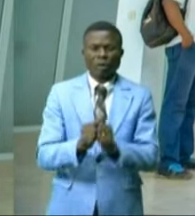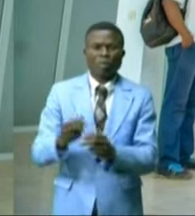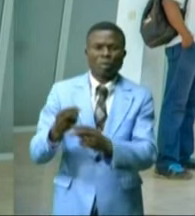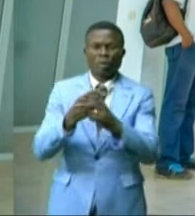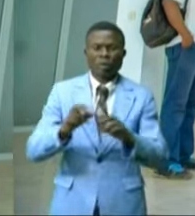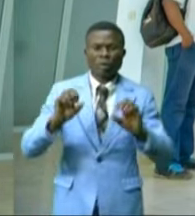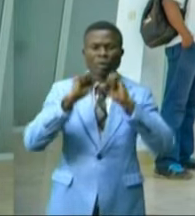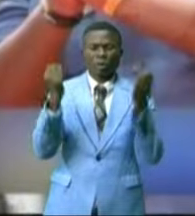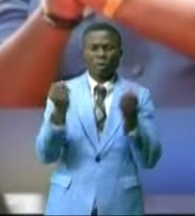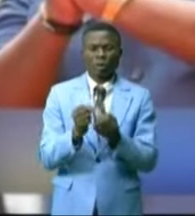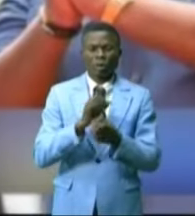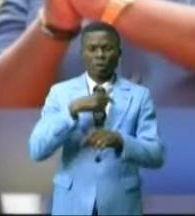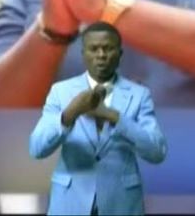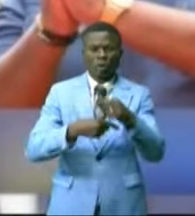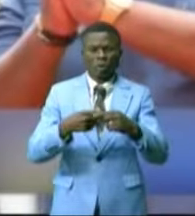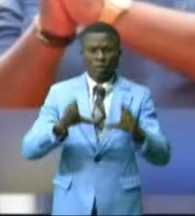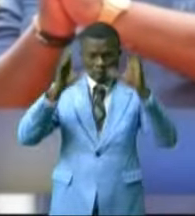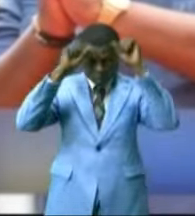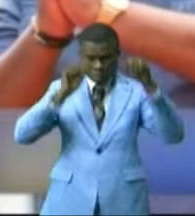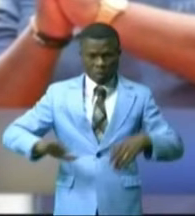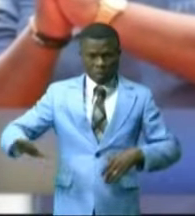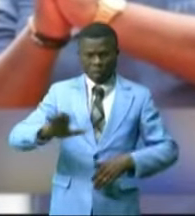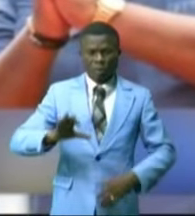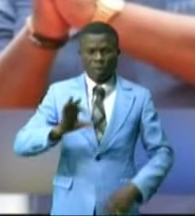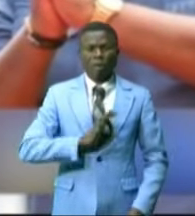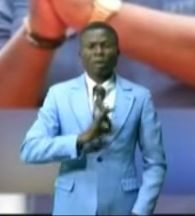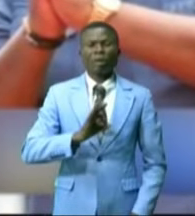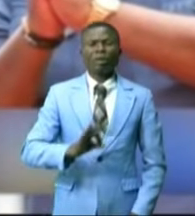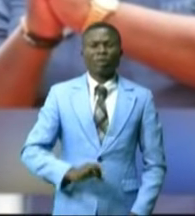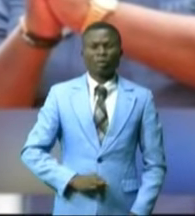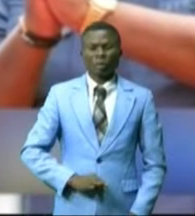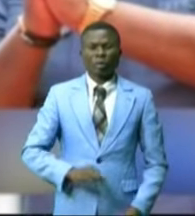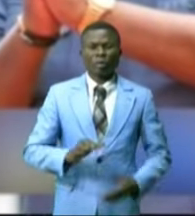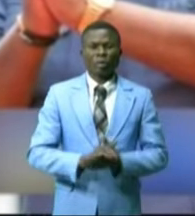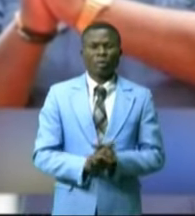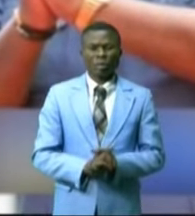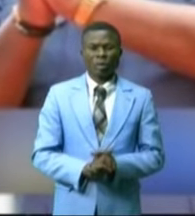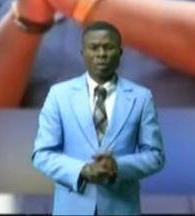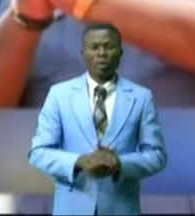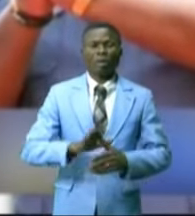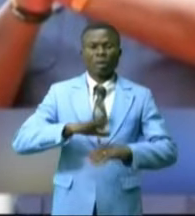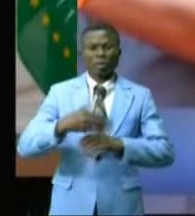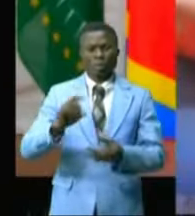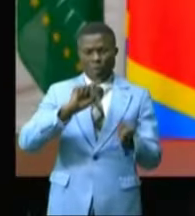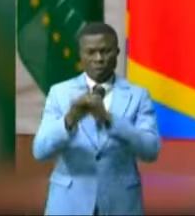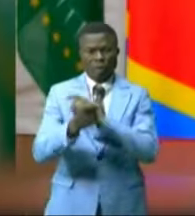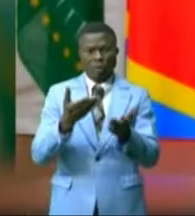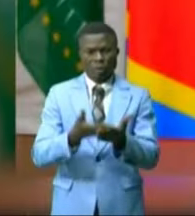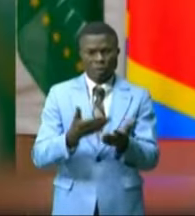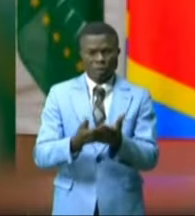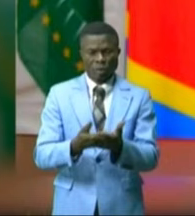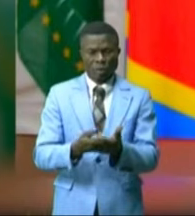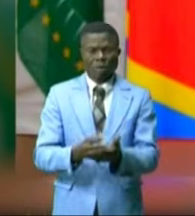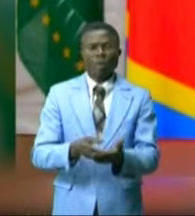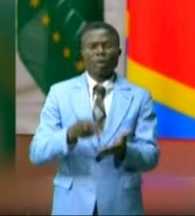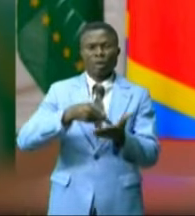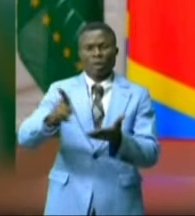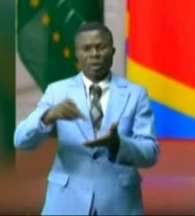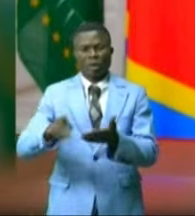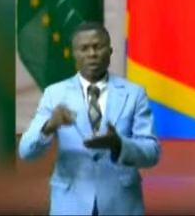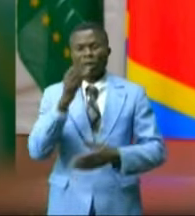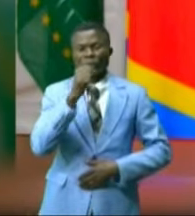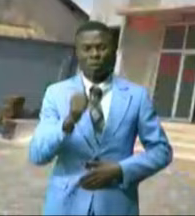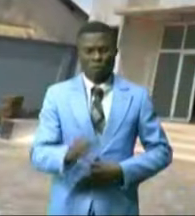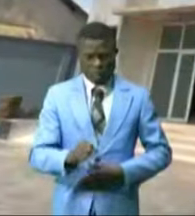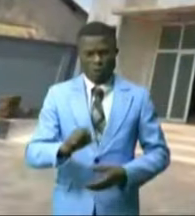sociale engagée par le chef de l'État, Félix-Antoine Tshisekedi Tshilombo. Suite à cette réforme, la pension de retraite a